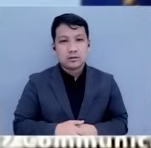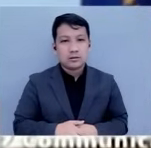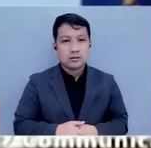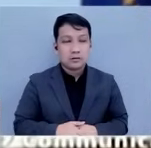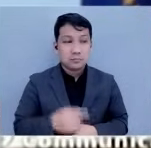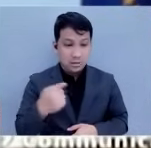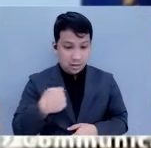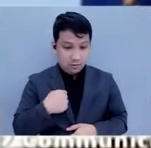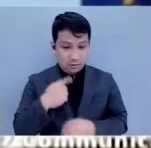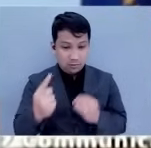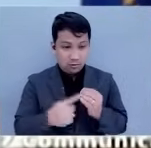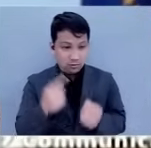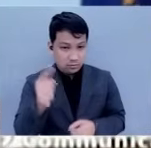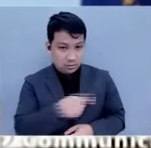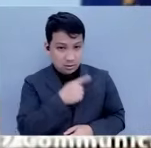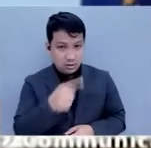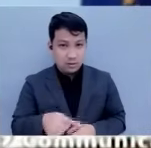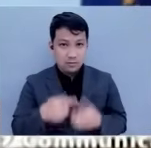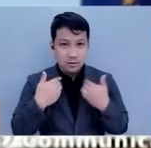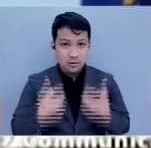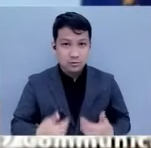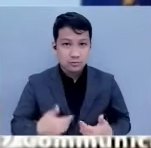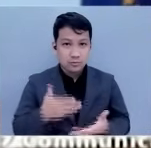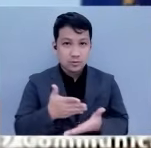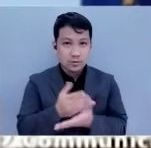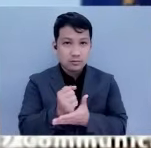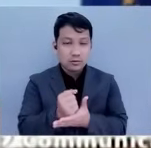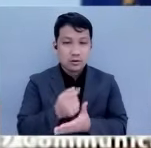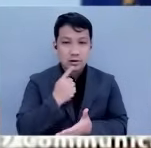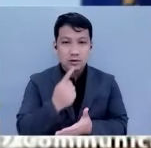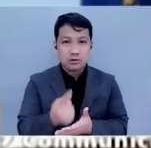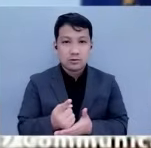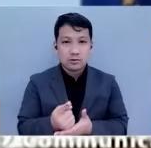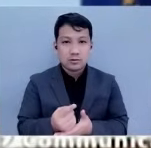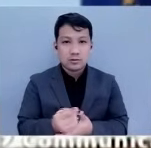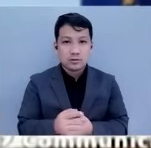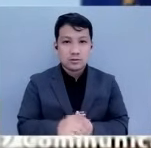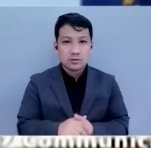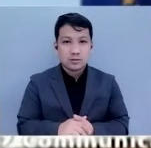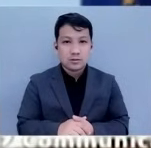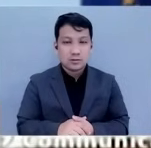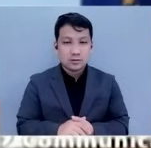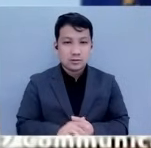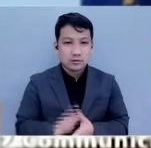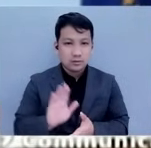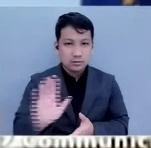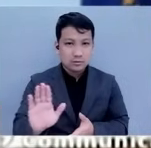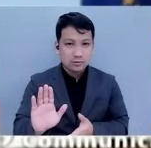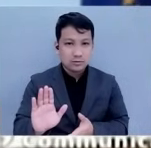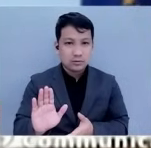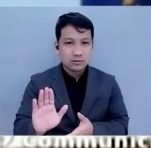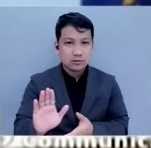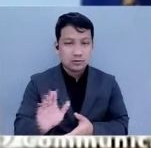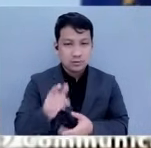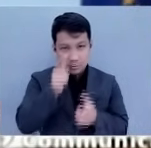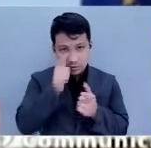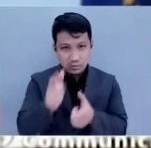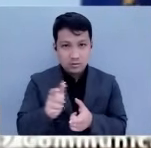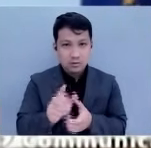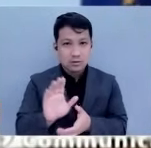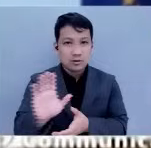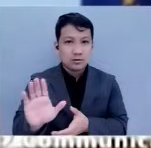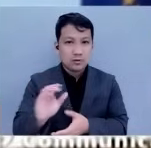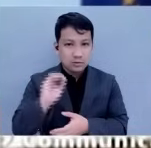criticizing me about human rights. And sinabi ko sa iyo, you better look into your